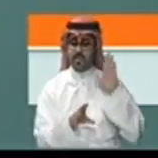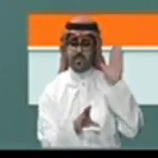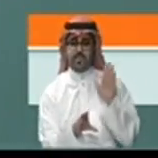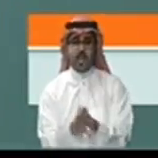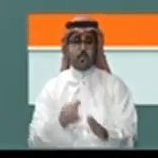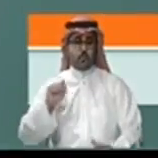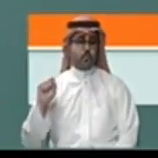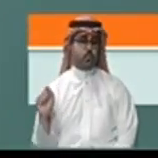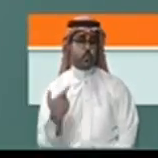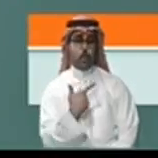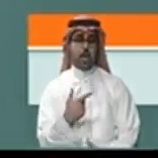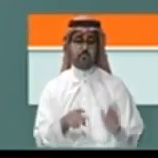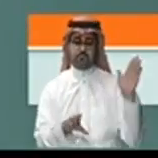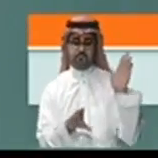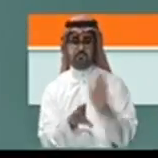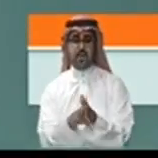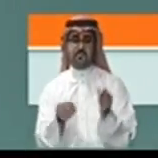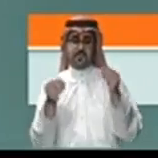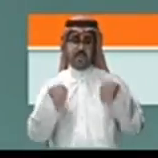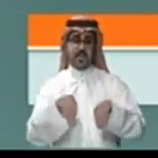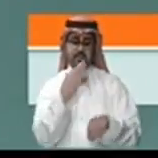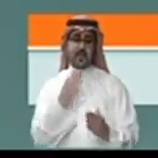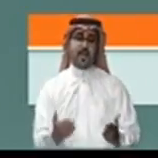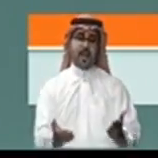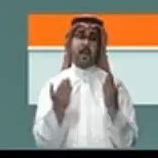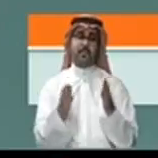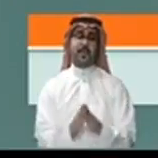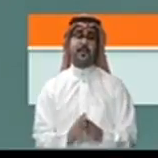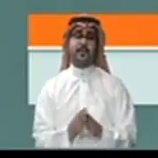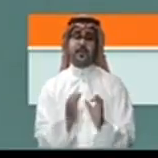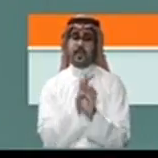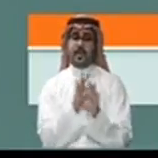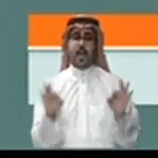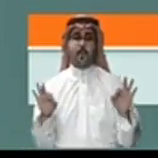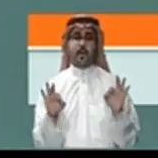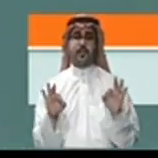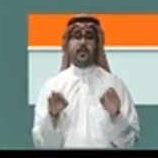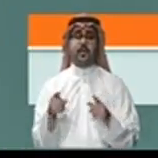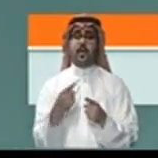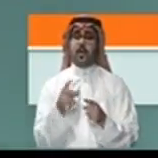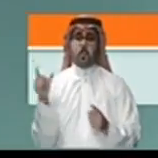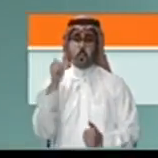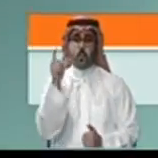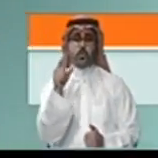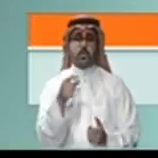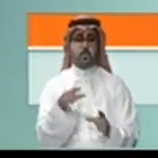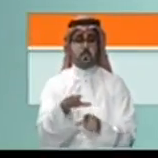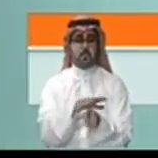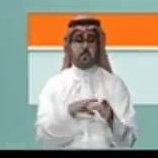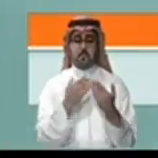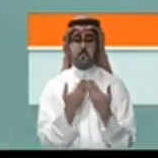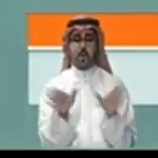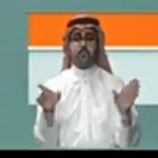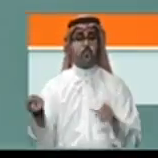وسرعة المبادرة أيضا في يعني استضافة كل من يمكن استضافته وفق